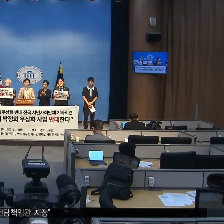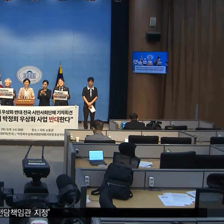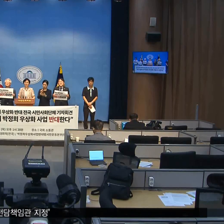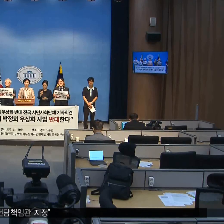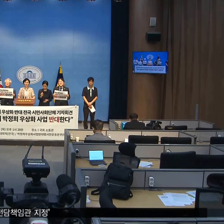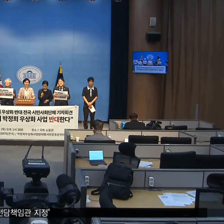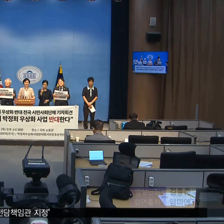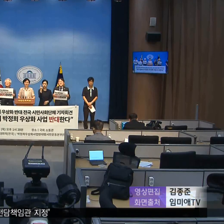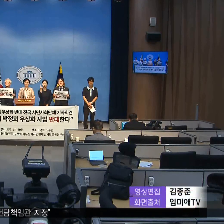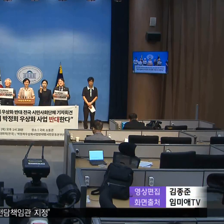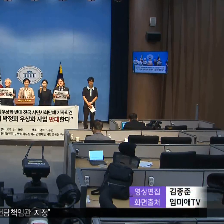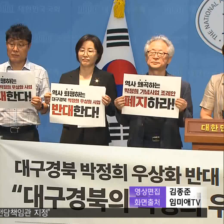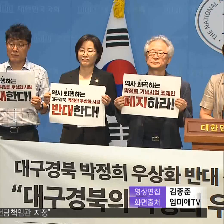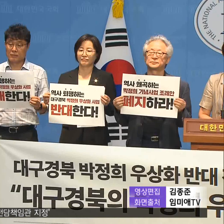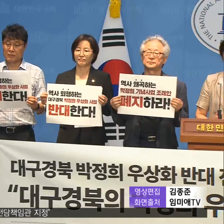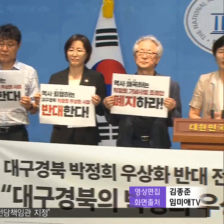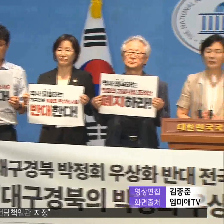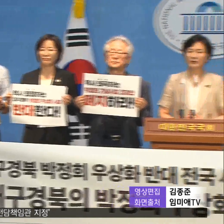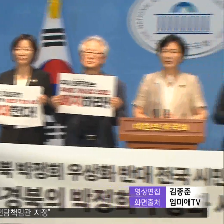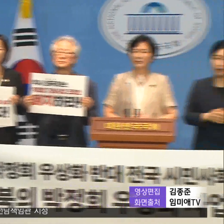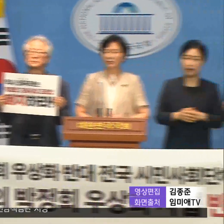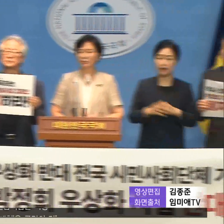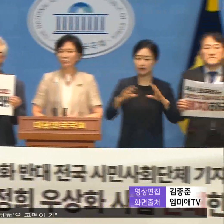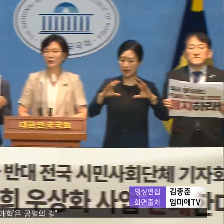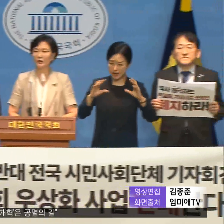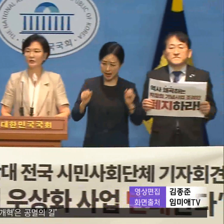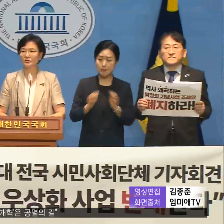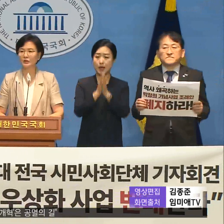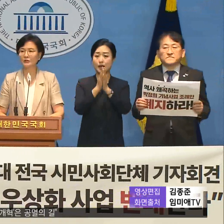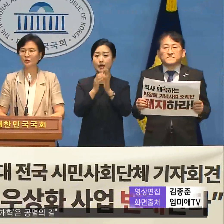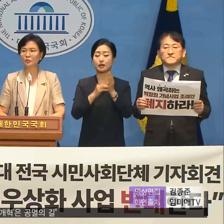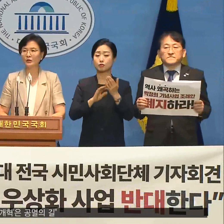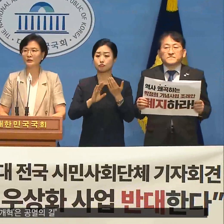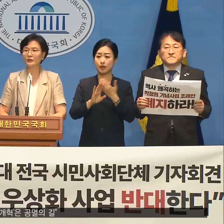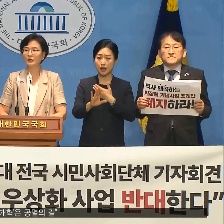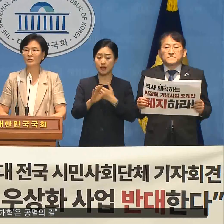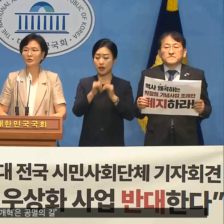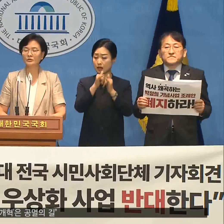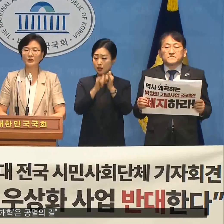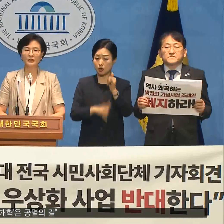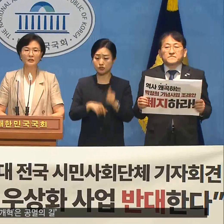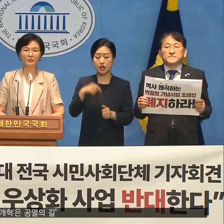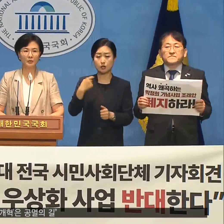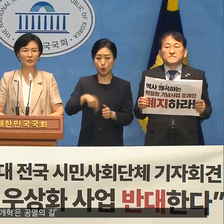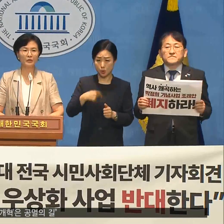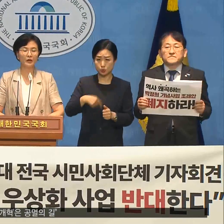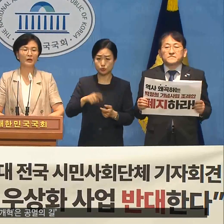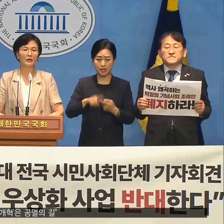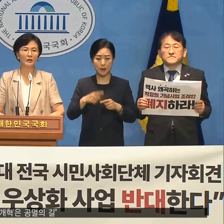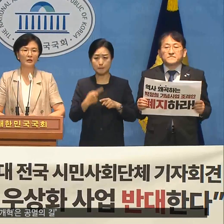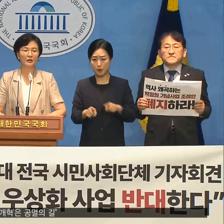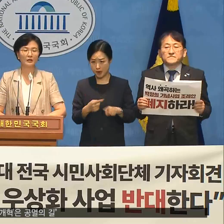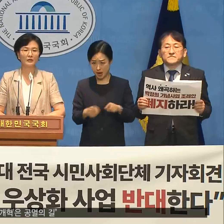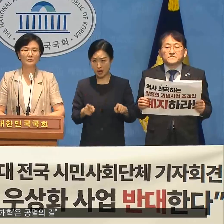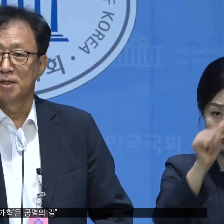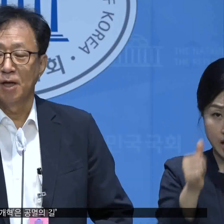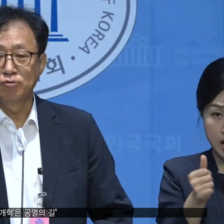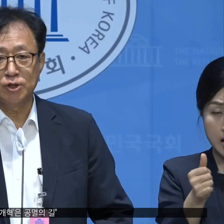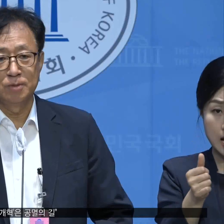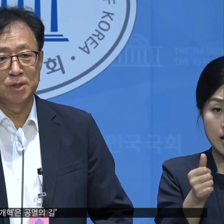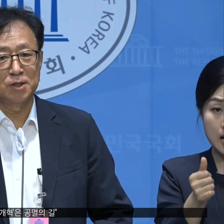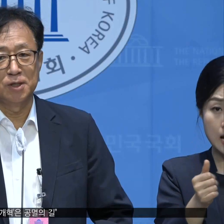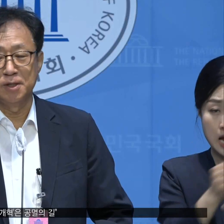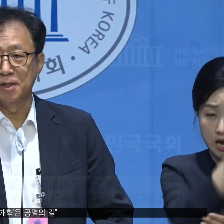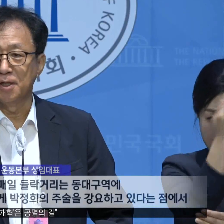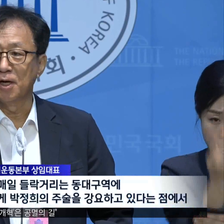야당 국회의원들과 대구 지역 시민단체는 국회에서 기자회견을 열고 박정희 우상화의 중단을 촉구했습니다.